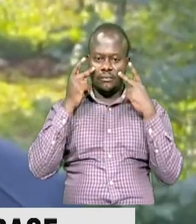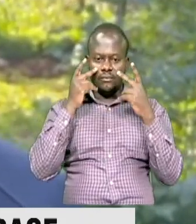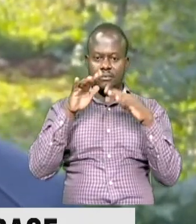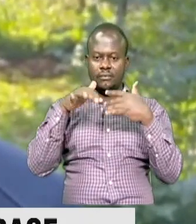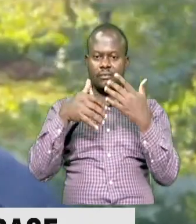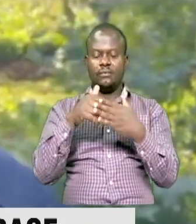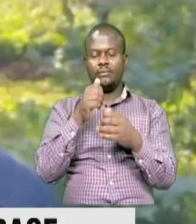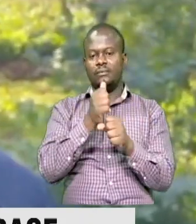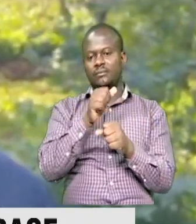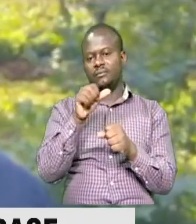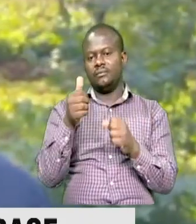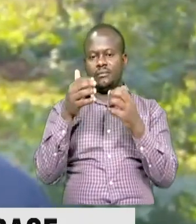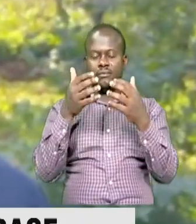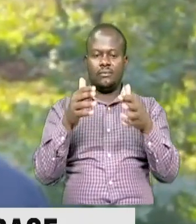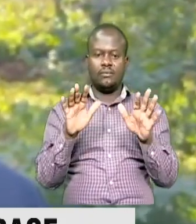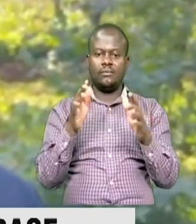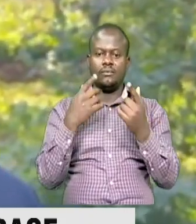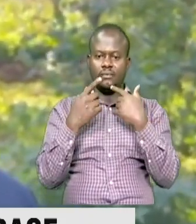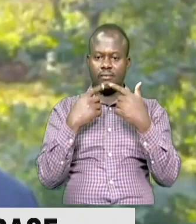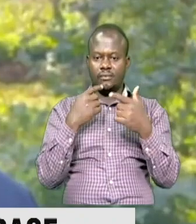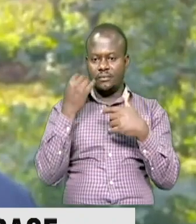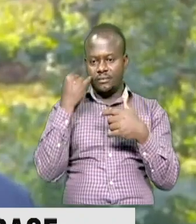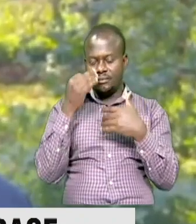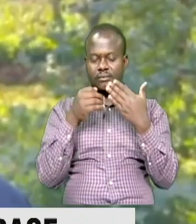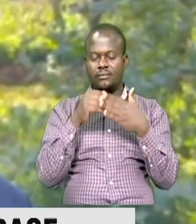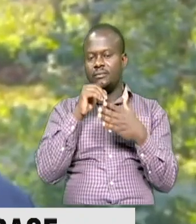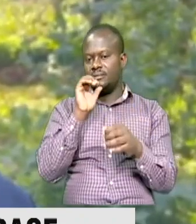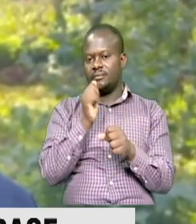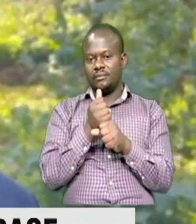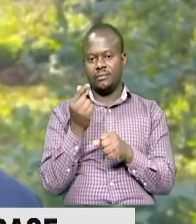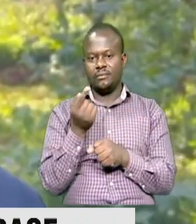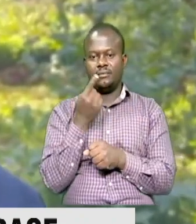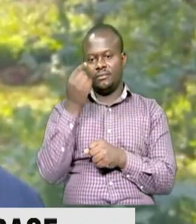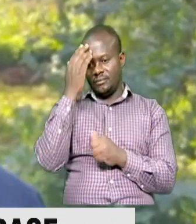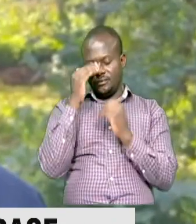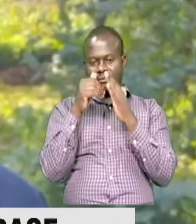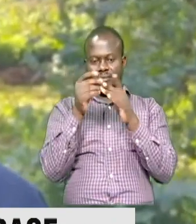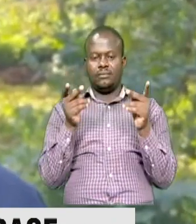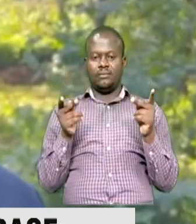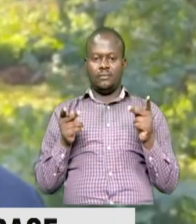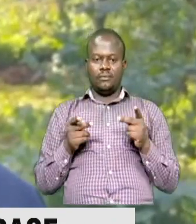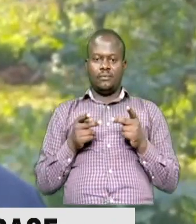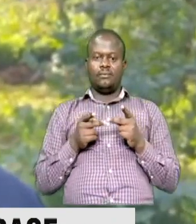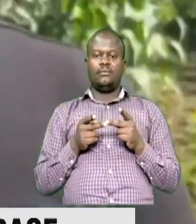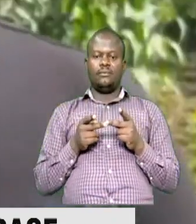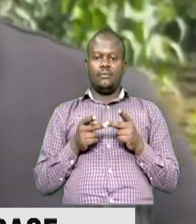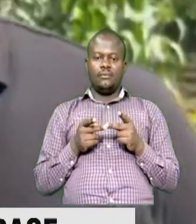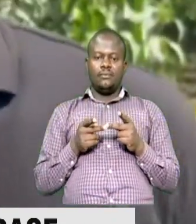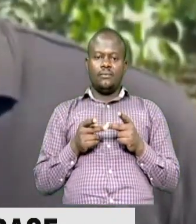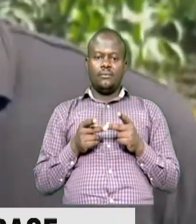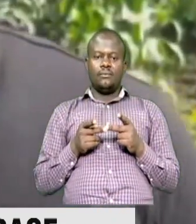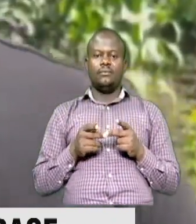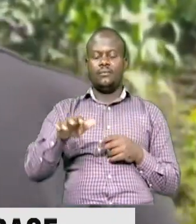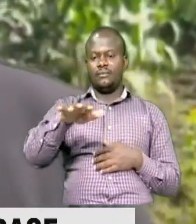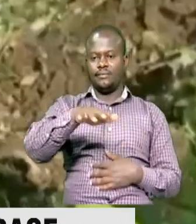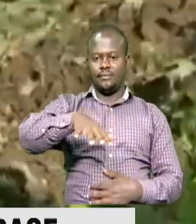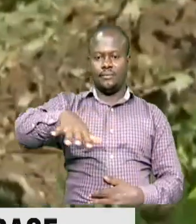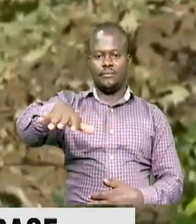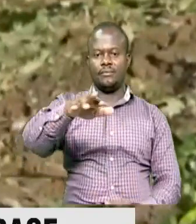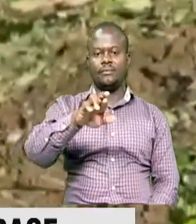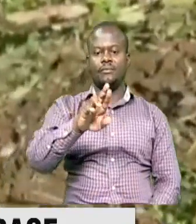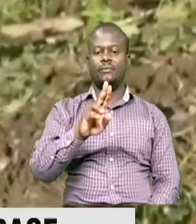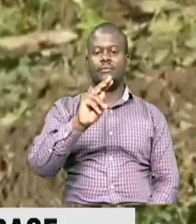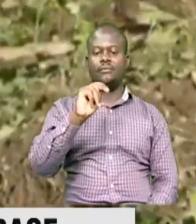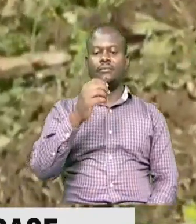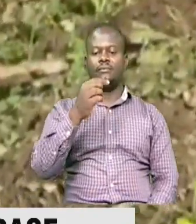inyigo irambye. Turaza kuvugana nabo twumve nimba nta yaba yarakozwe, kuko ni ahantu ubona ko hari ikibazo kandi hatuwe. Uyu mugezi wa Rungu